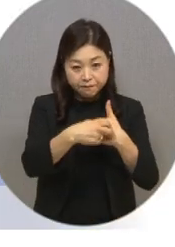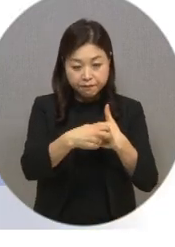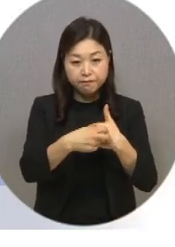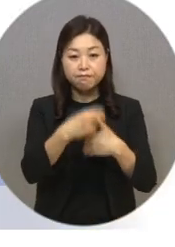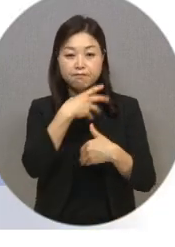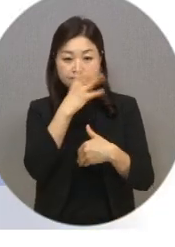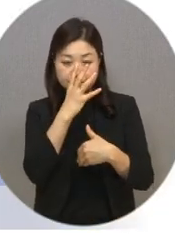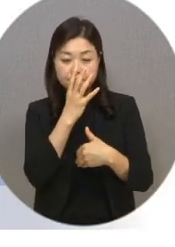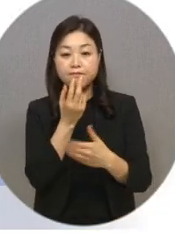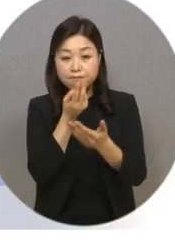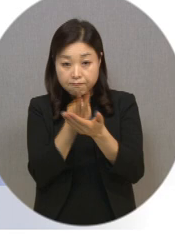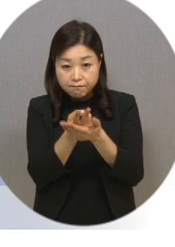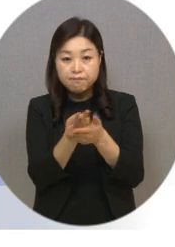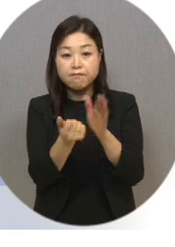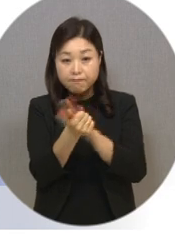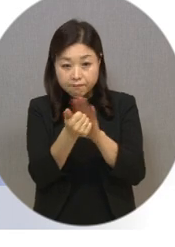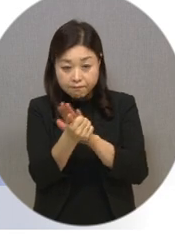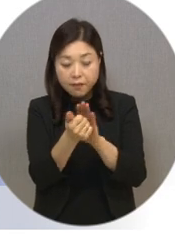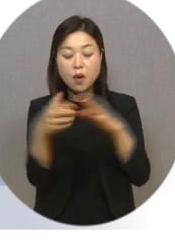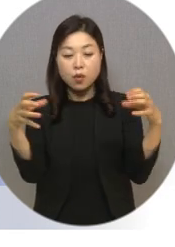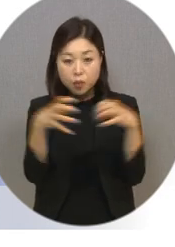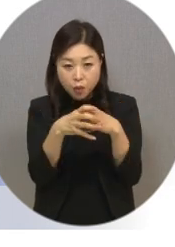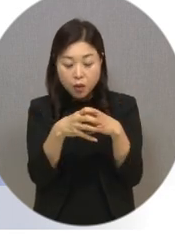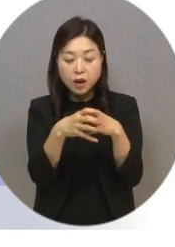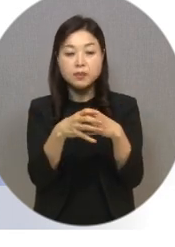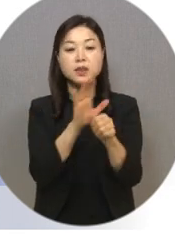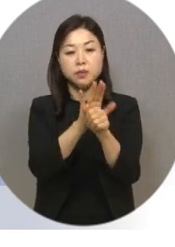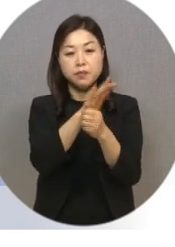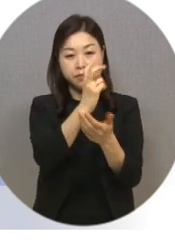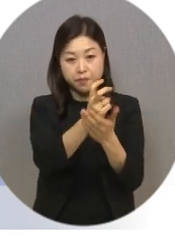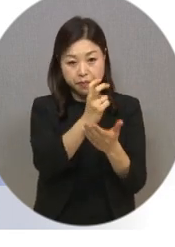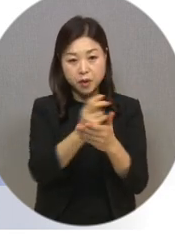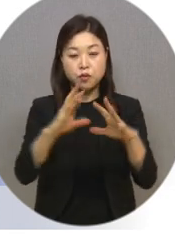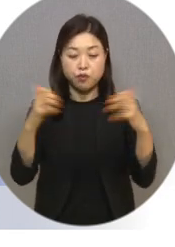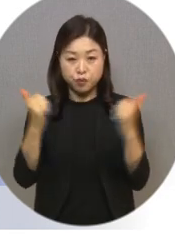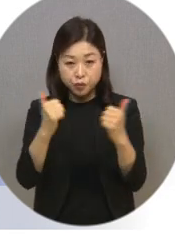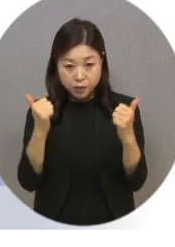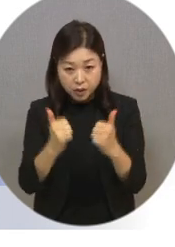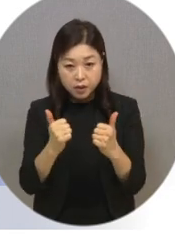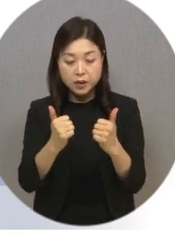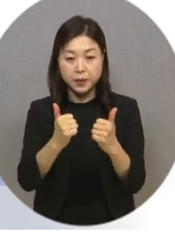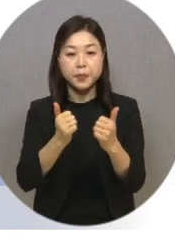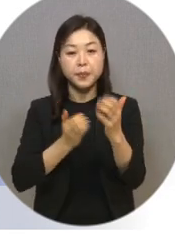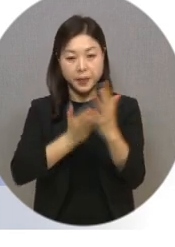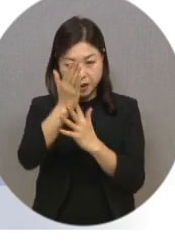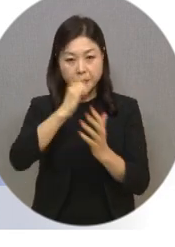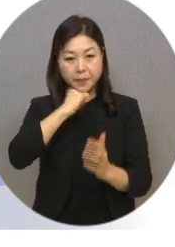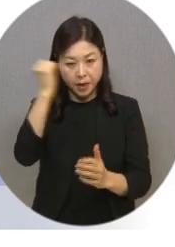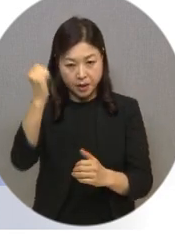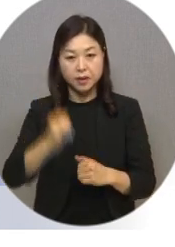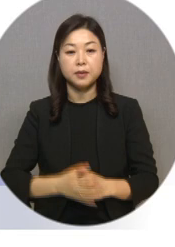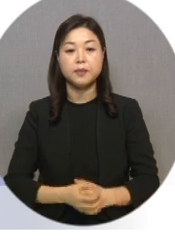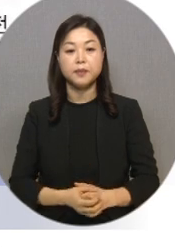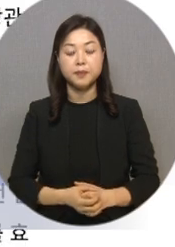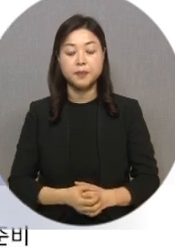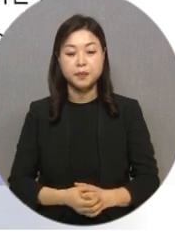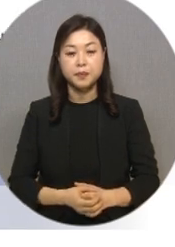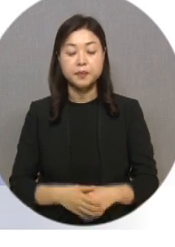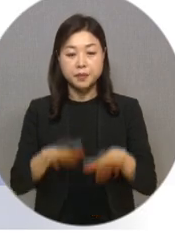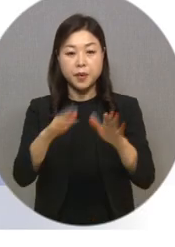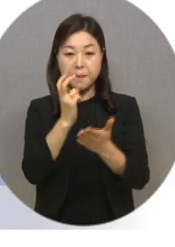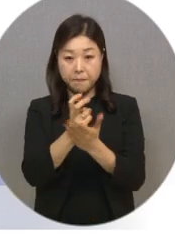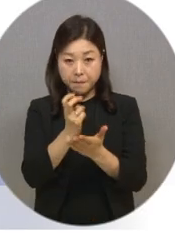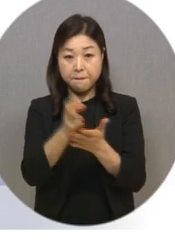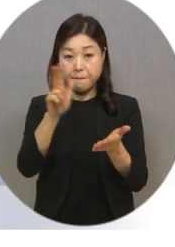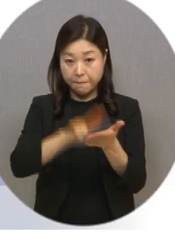등 지역 돌봄의 통합 지원에 관한 법률이 국회 보내를 통과했다고 밝혔습니다 이번 법률